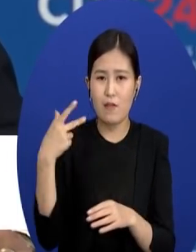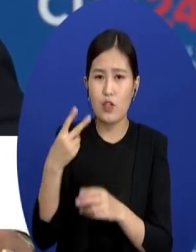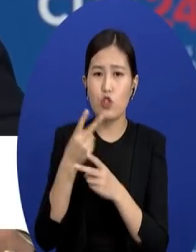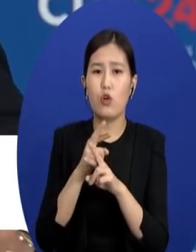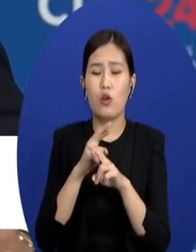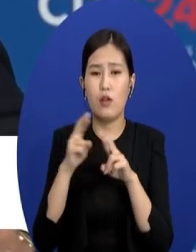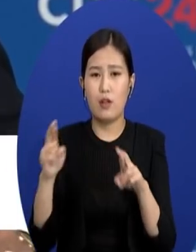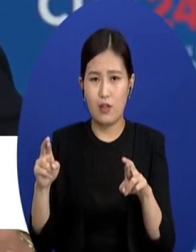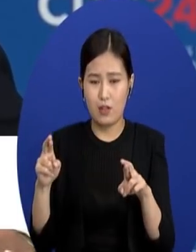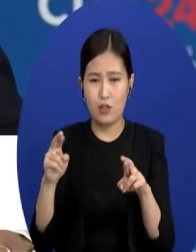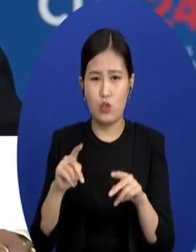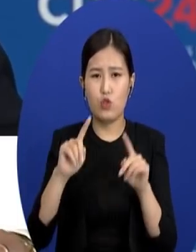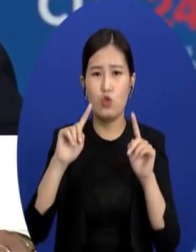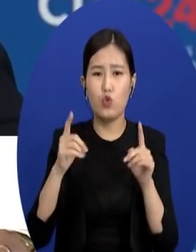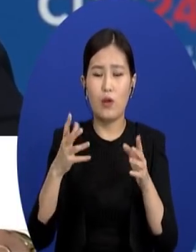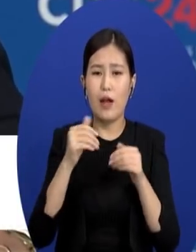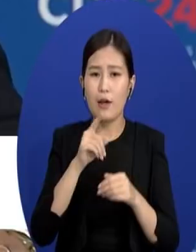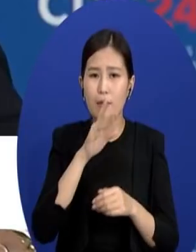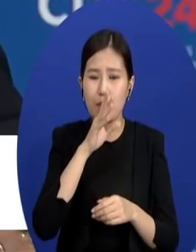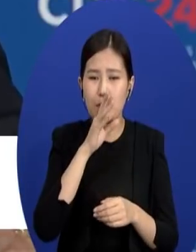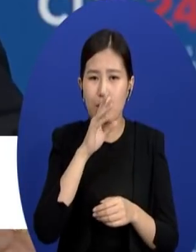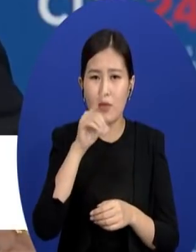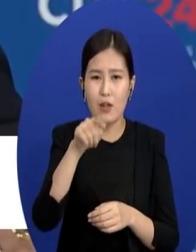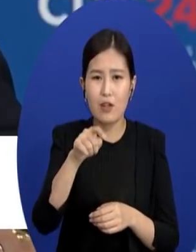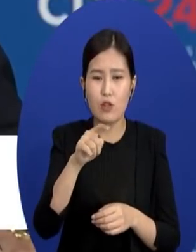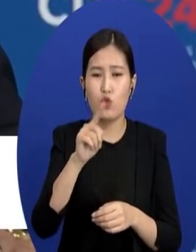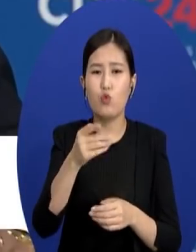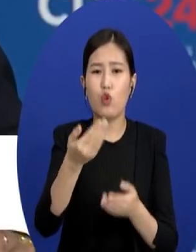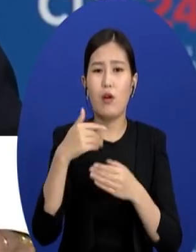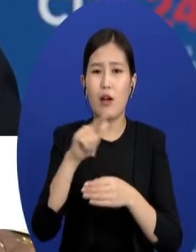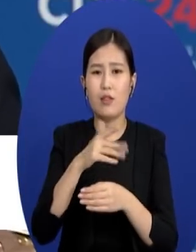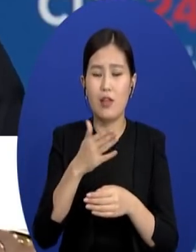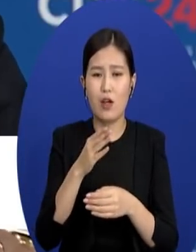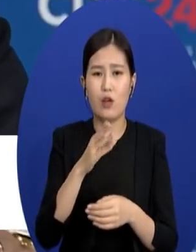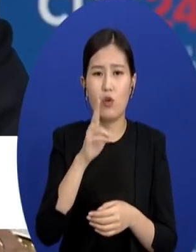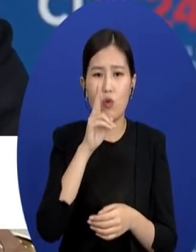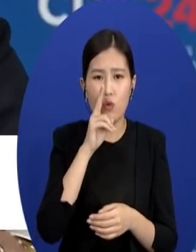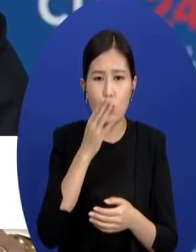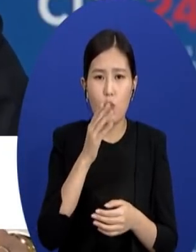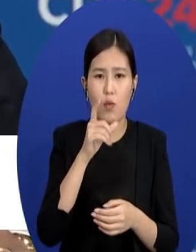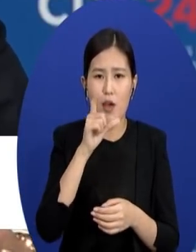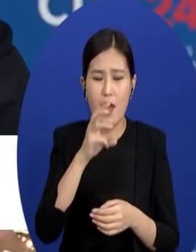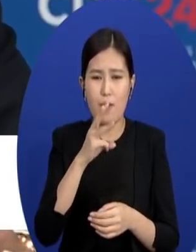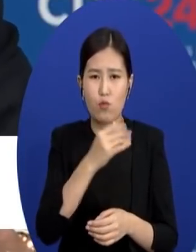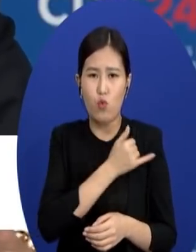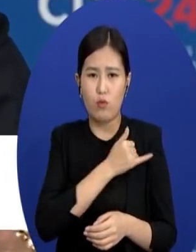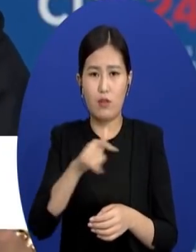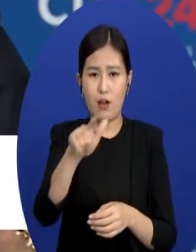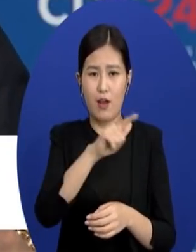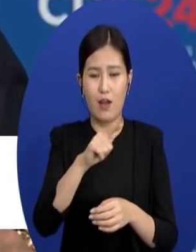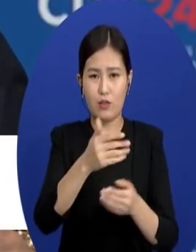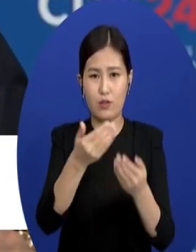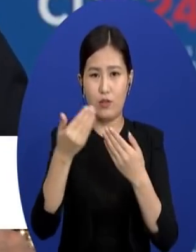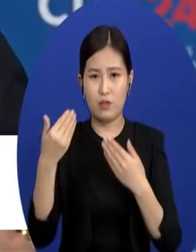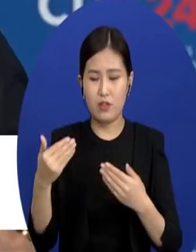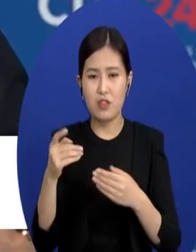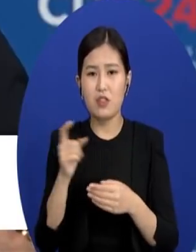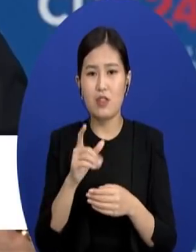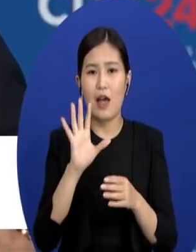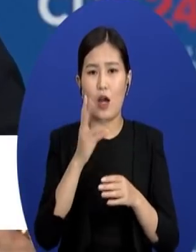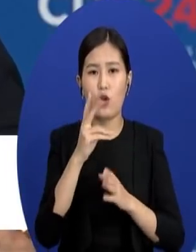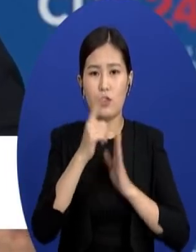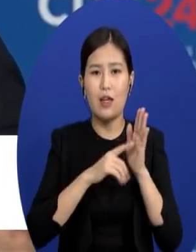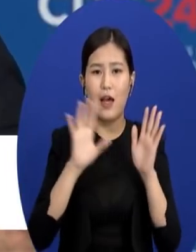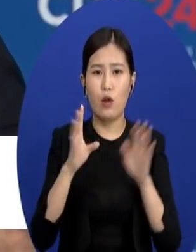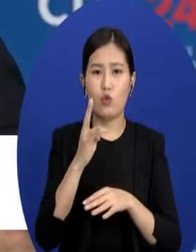зөвшөөрөл авахар Америкийн нэгдсэн улсын хүнс эмийн удирдах газарт албан ёсны хүсэлтээ гаргаад байгаа маа. За энэ зөвшөөрөл 12 дугаар сарын